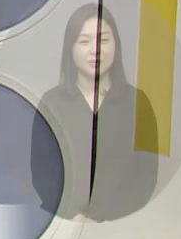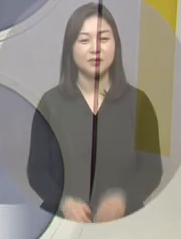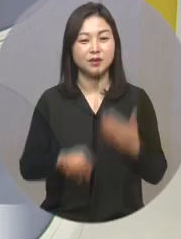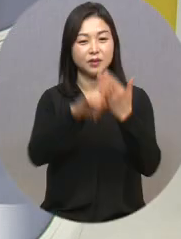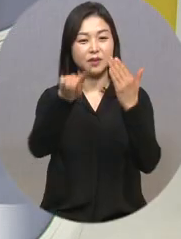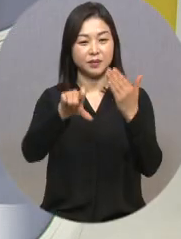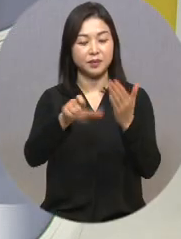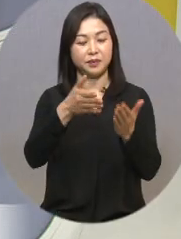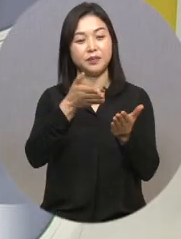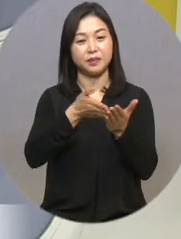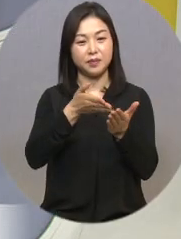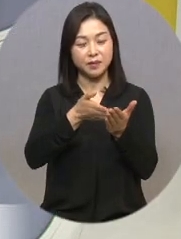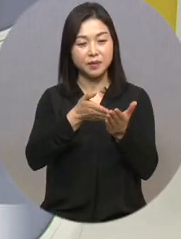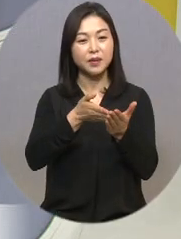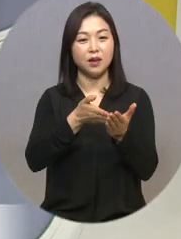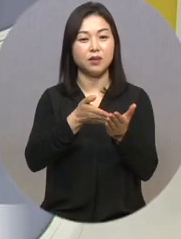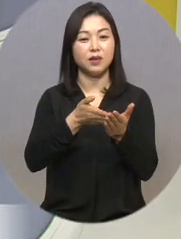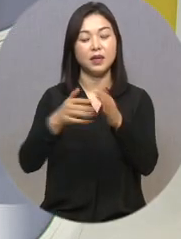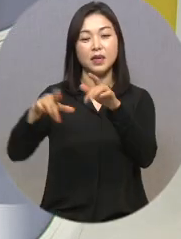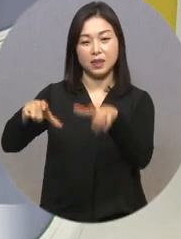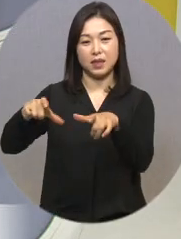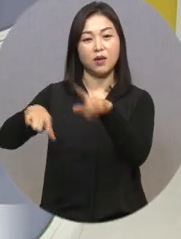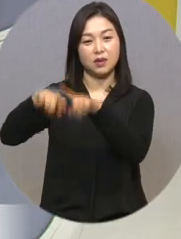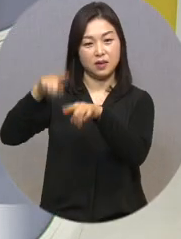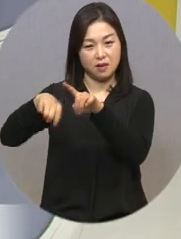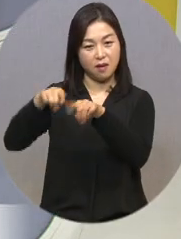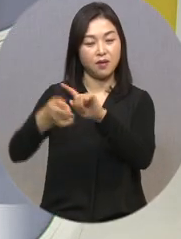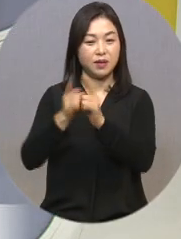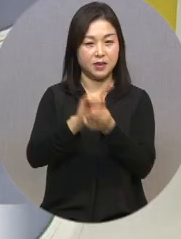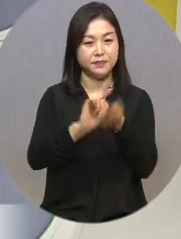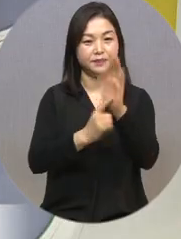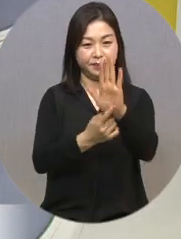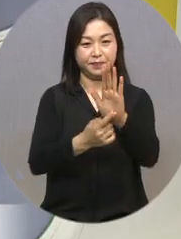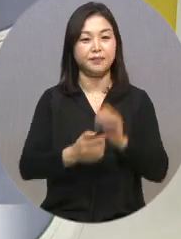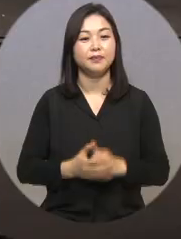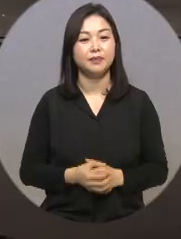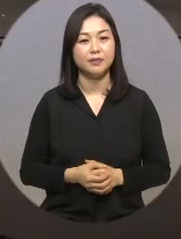9월 15일 목요일 만만한 뉴스는 지역 네트워크 소식으로 함께합니다.